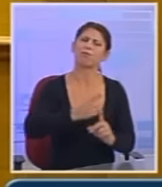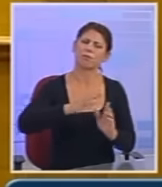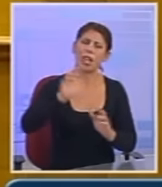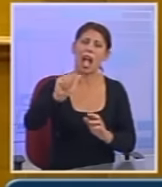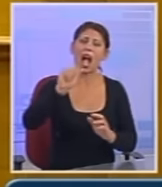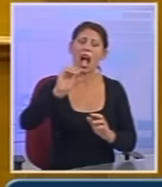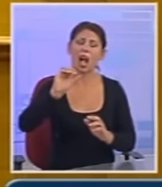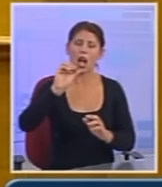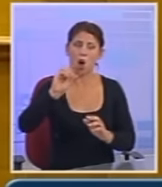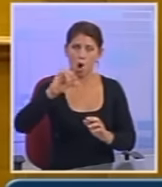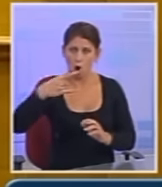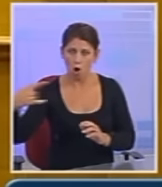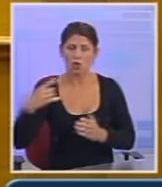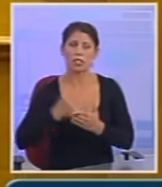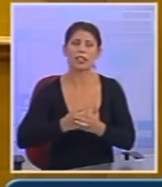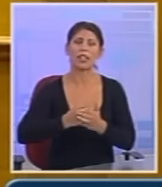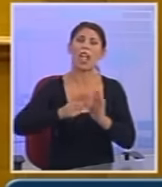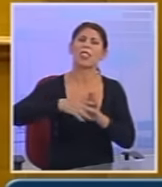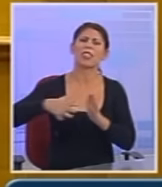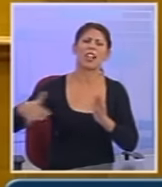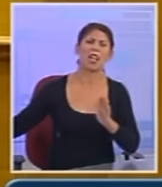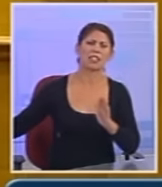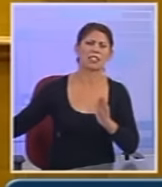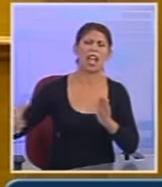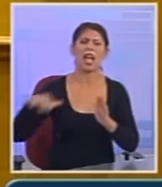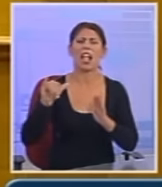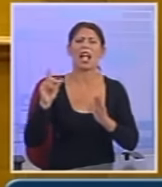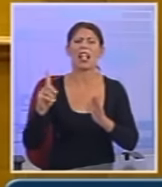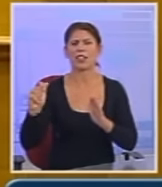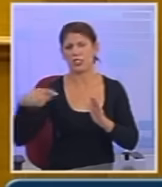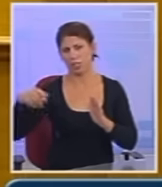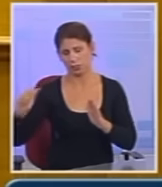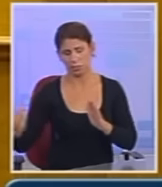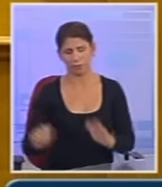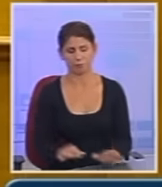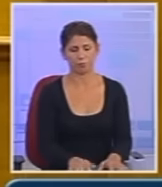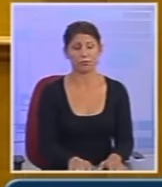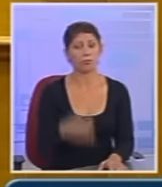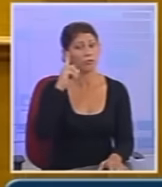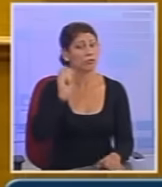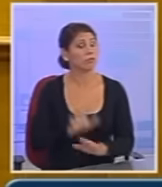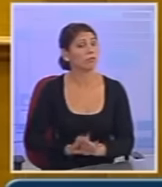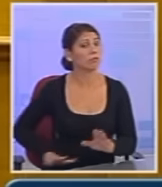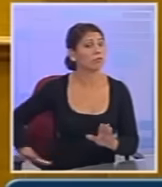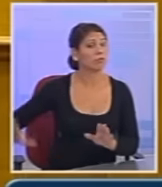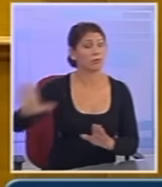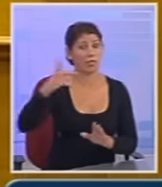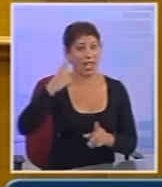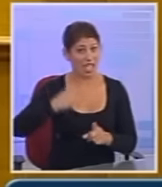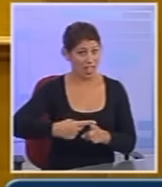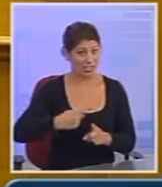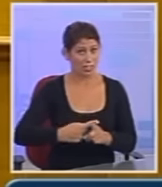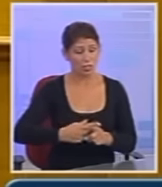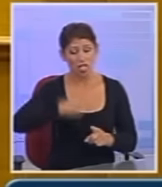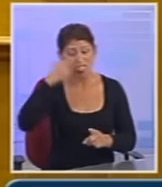ΑΟΖ. Ζητούμε λοιπόν από αυτό το βήμα να ξέρουν οι πάντες, όπου και αν βρίσκονται, πως οι Έλληνες στα δίκαια και τα